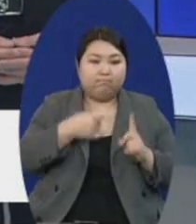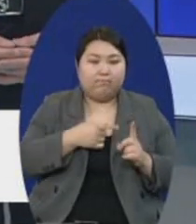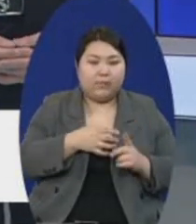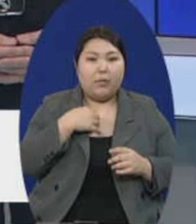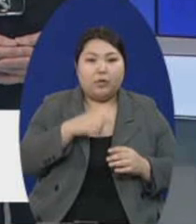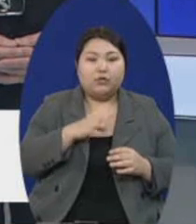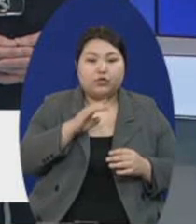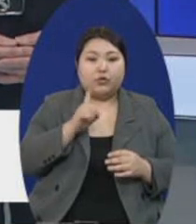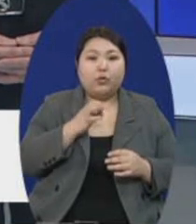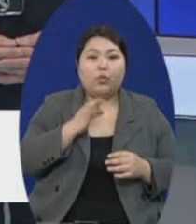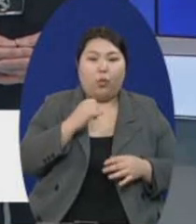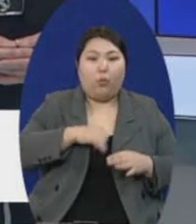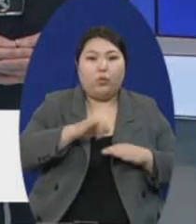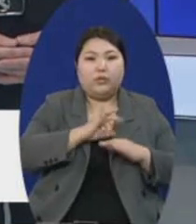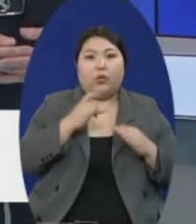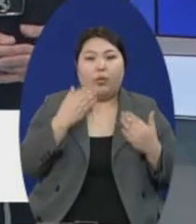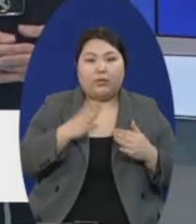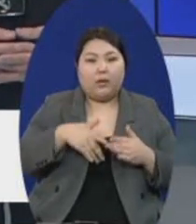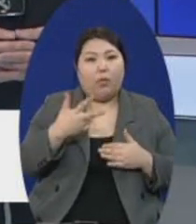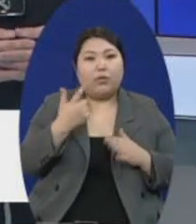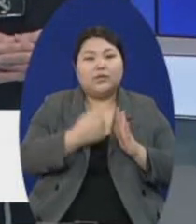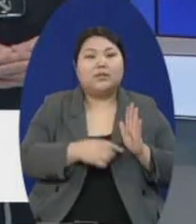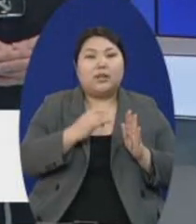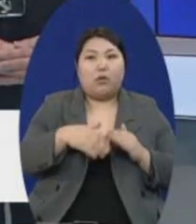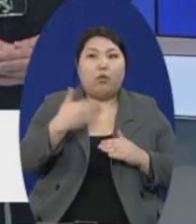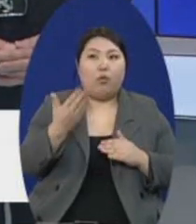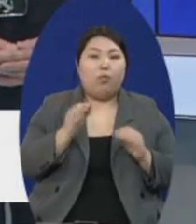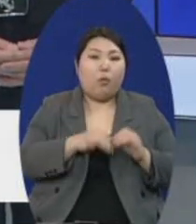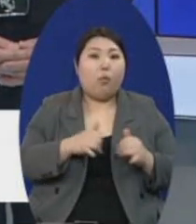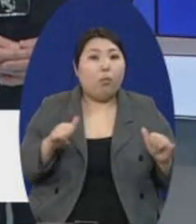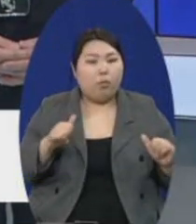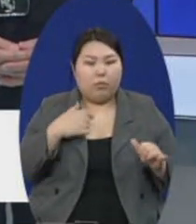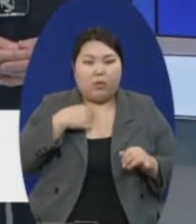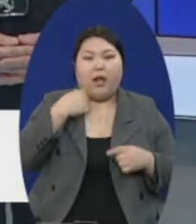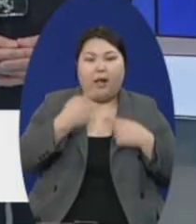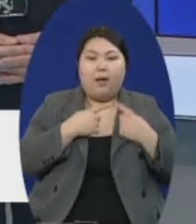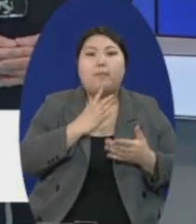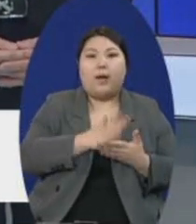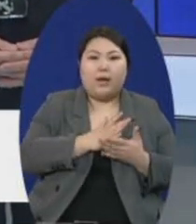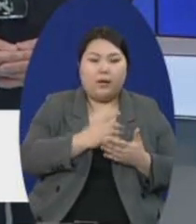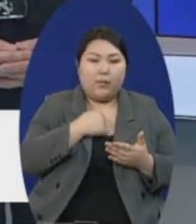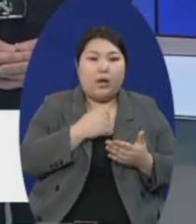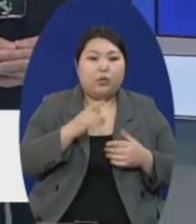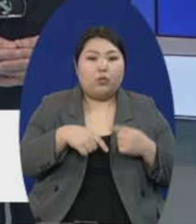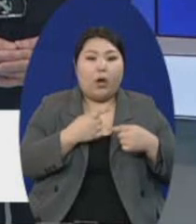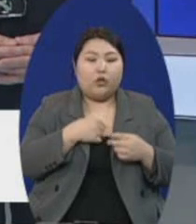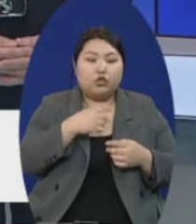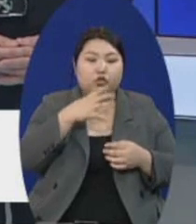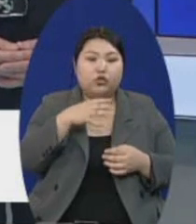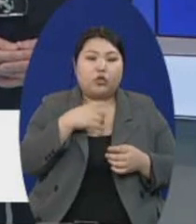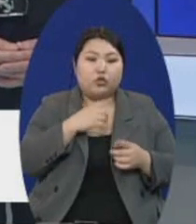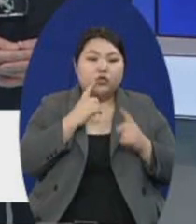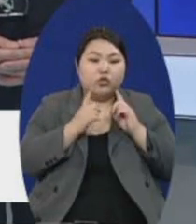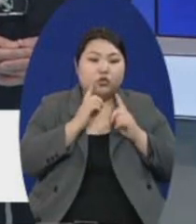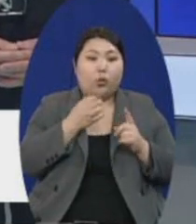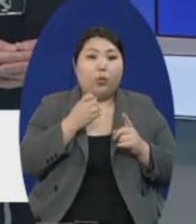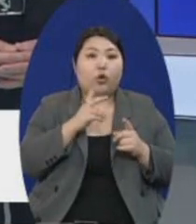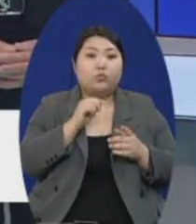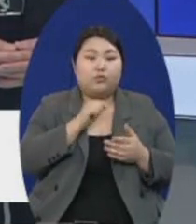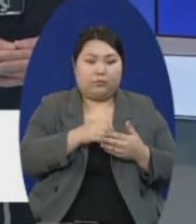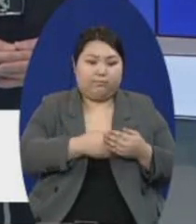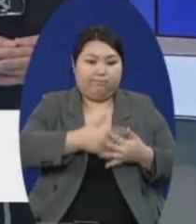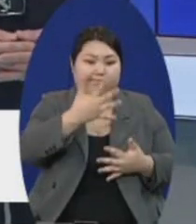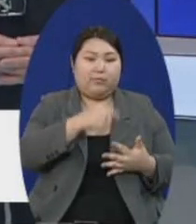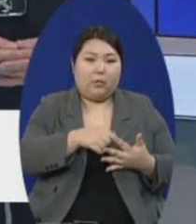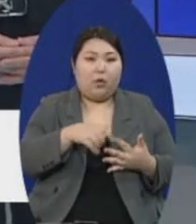улсын хурлд ирэх 3-р сарддугаар сэргүүлэх болов уу гэдэг талаар яригдж байгаа. За тухайн зөвлөмжийг одоо хүлээж авах хэсэг нь бол улсын хурлын асуудал